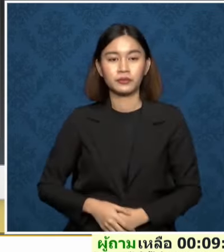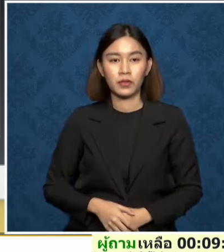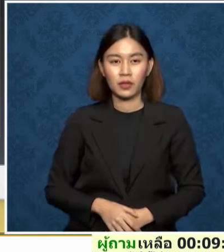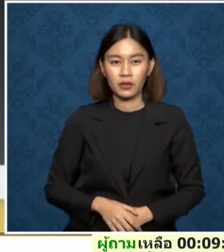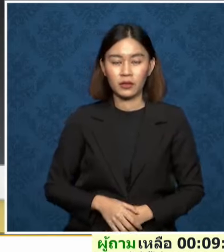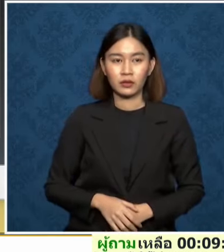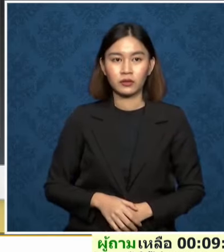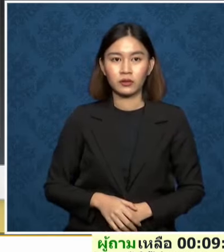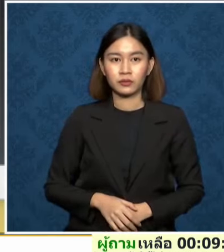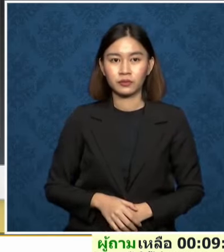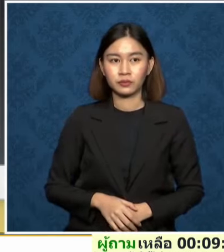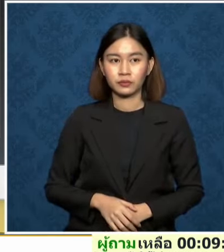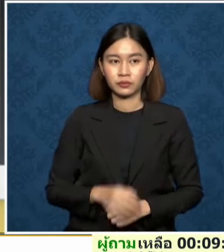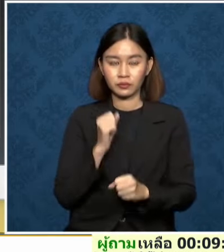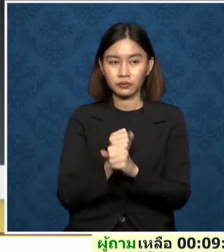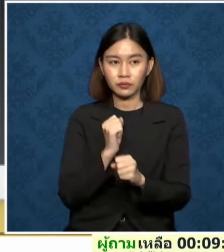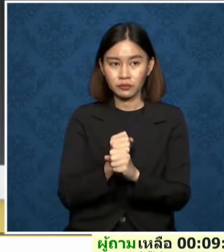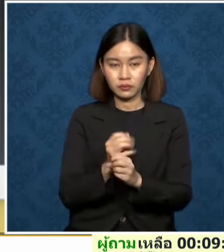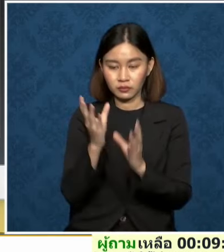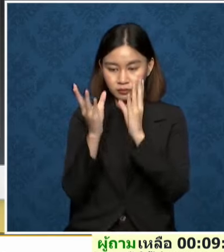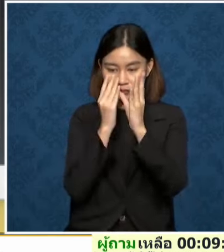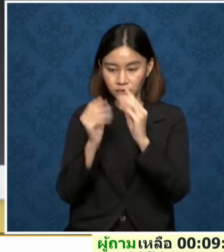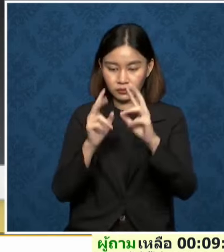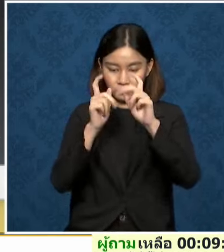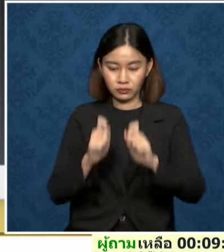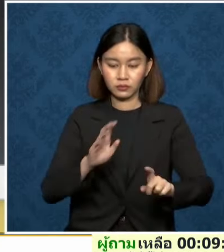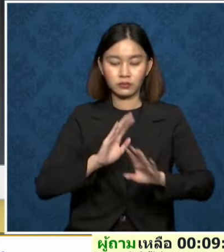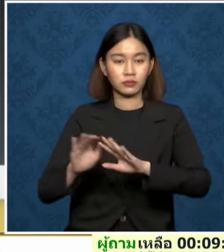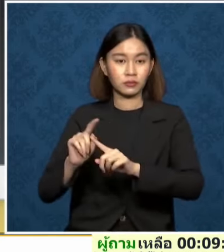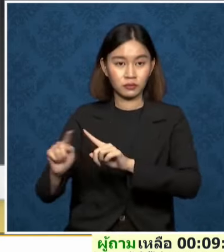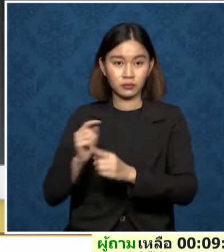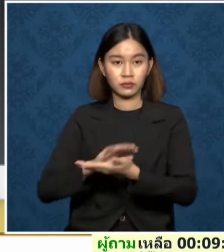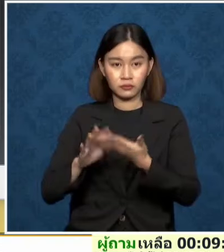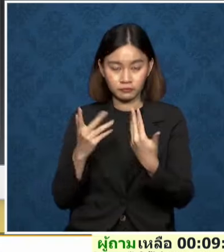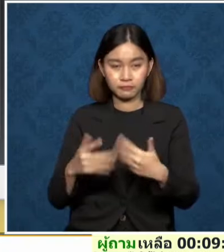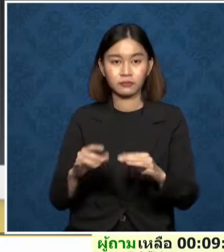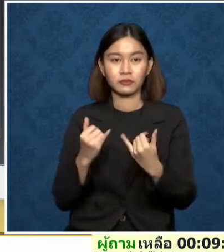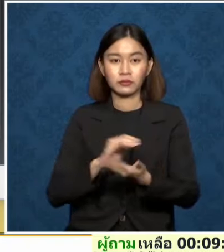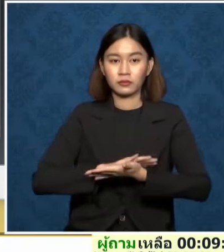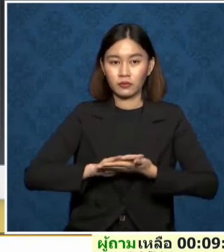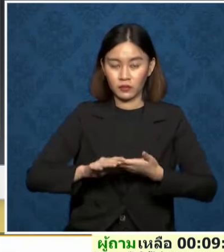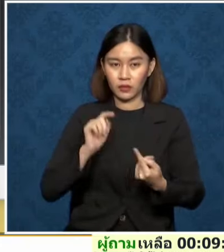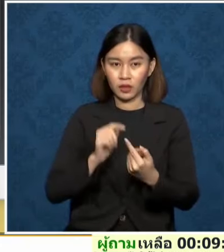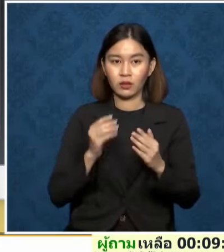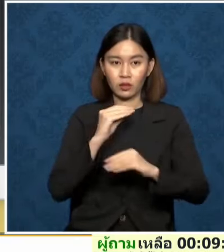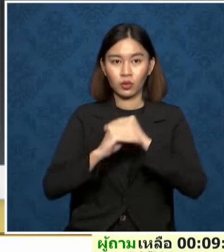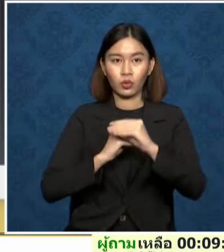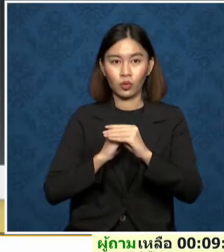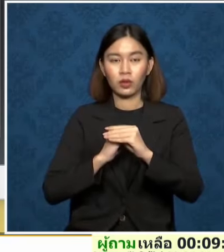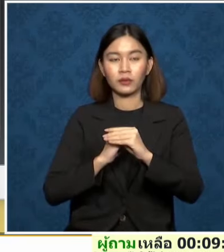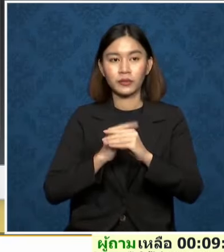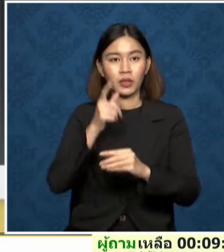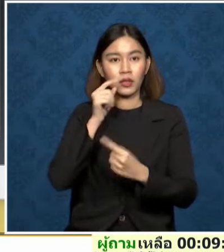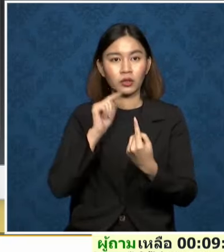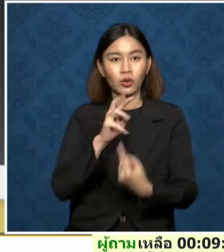blocsก็จะอยู่ในเต็ อยในกลอบของโครงการขนาดใหญ่